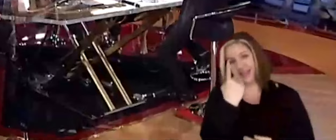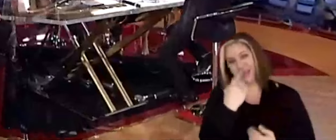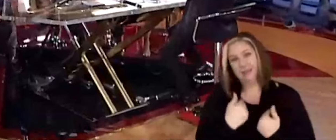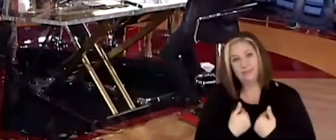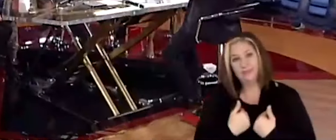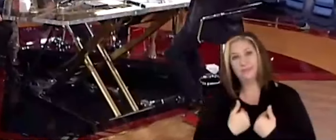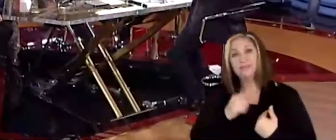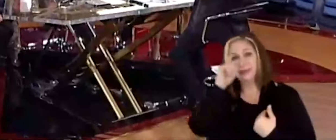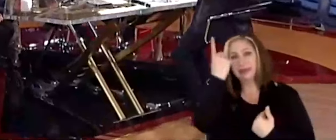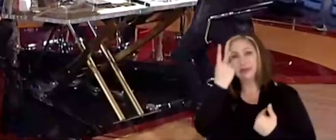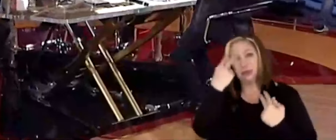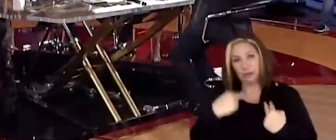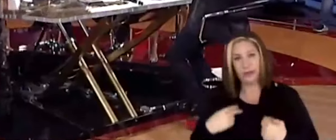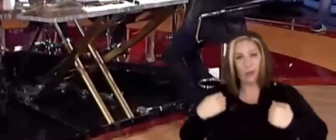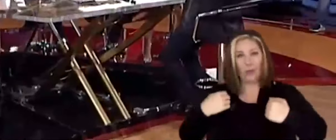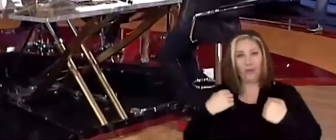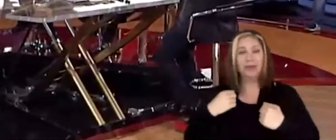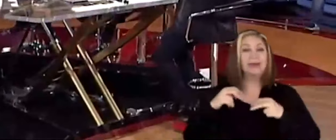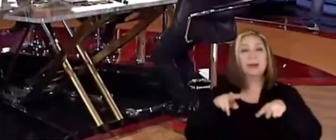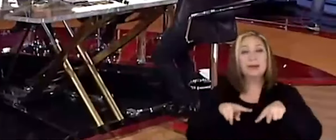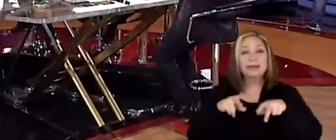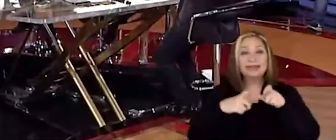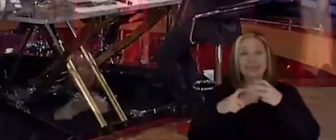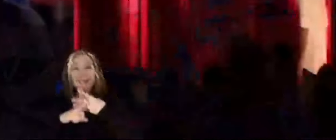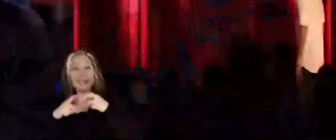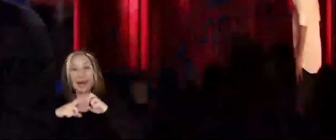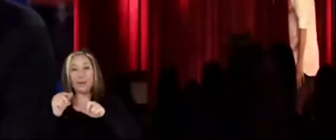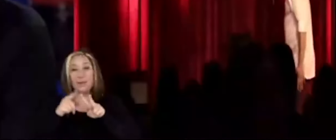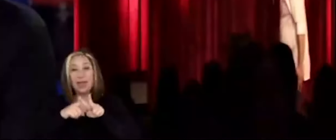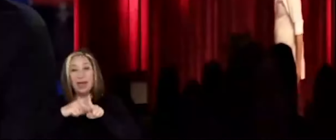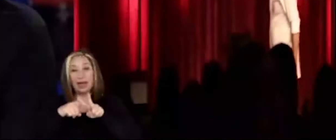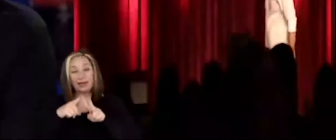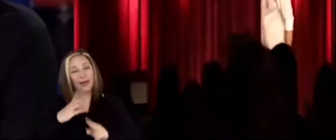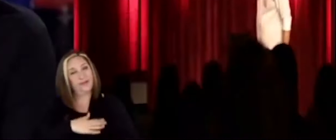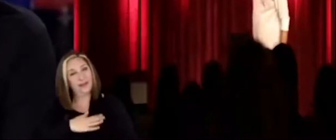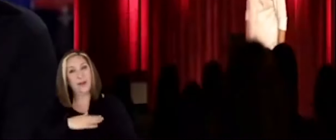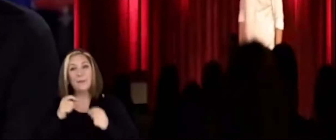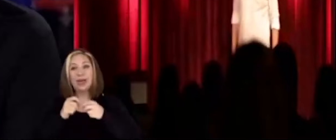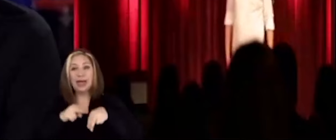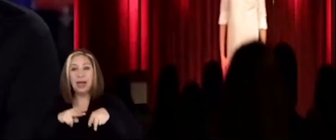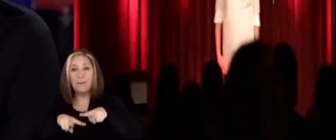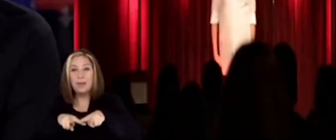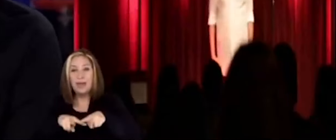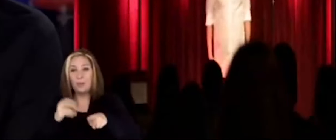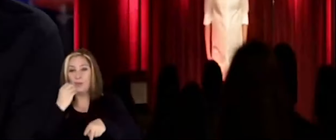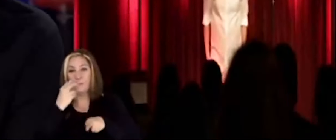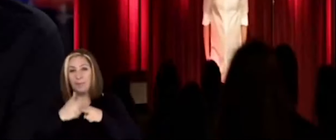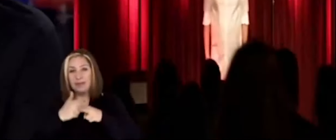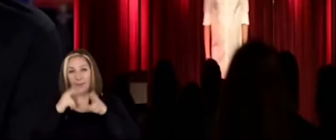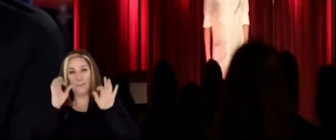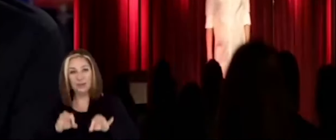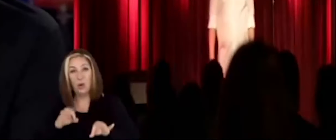tek kişiyim. Tek kişi gösteriyorum. Sermiyan Midnight adı. Çok güzel isim. Eyvallah. BKM Mutfak sahnede pazarları